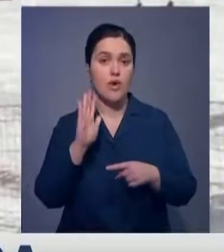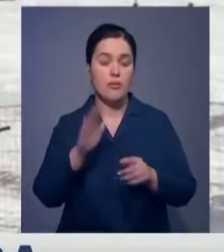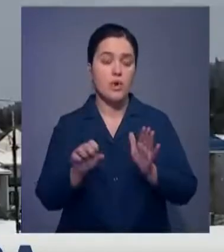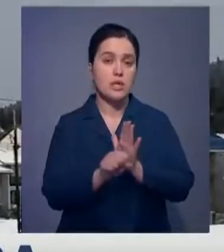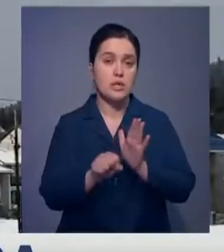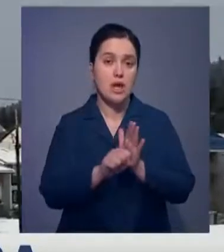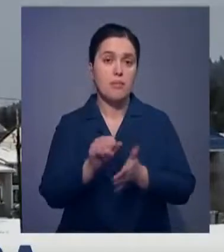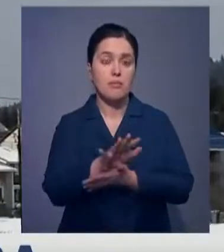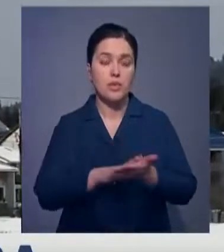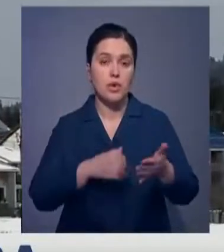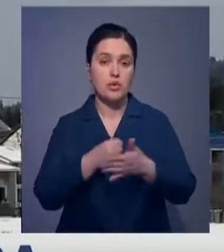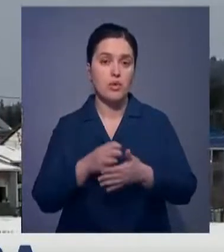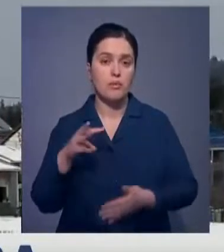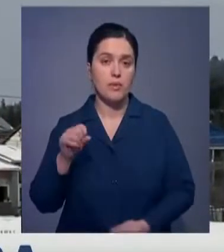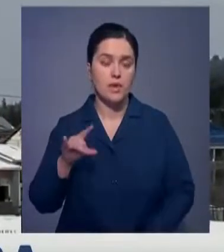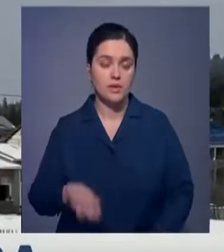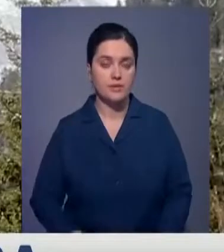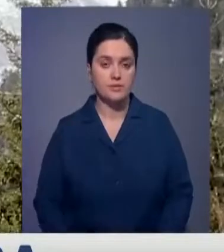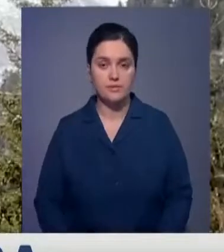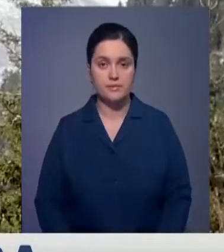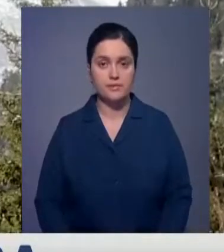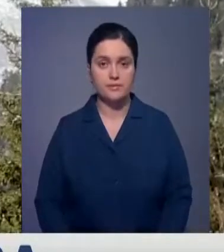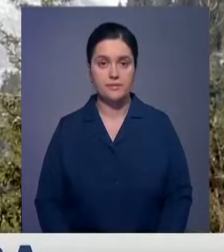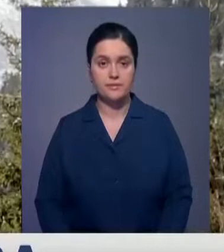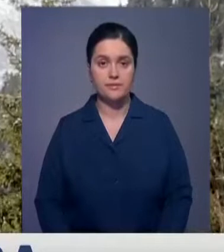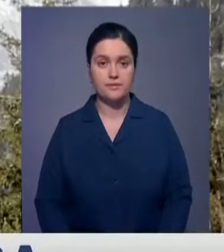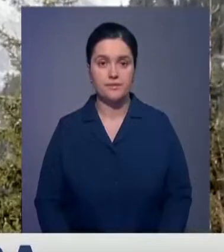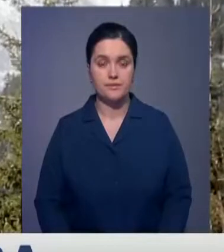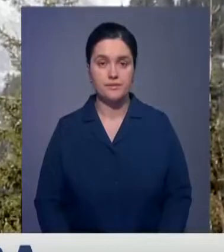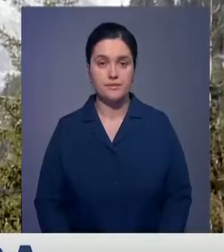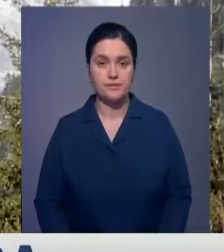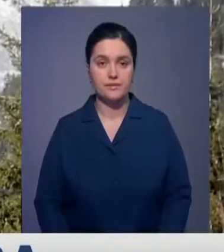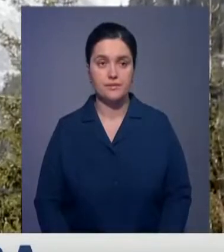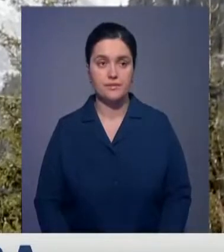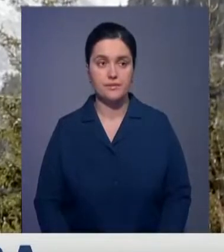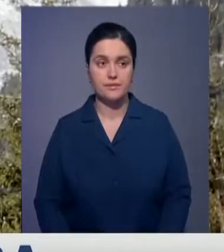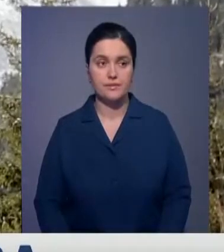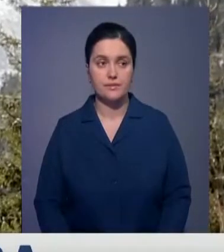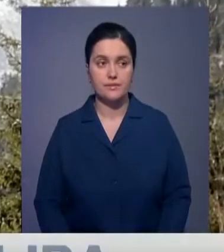зимний сезон здесь продолжается до марта. Юлия Тужилкина, Шалва Сурвилашвили, Грузия, Бакуриане.